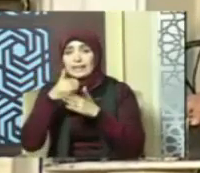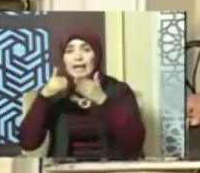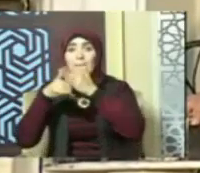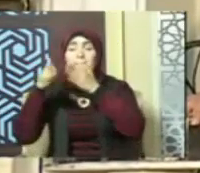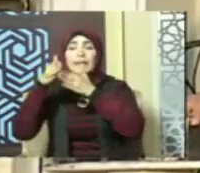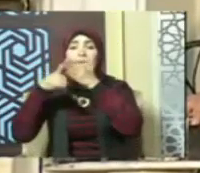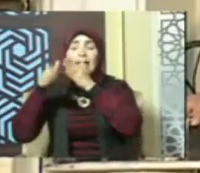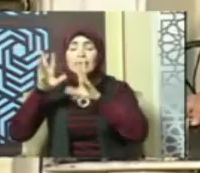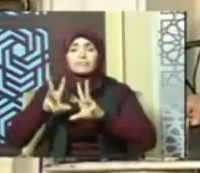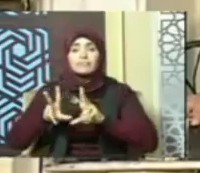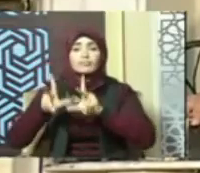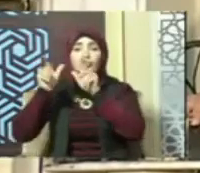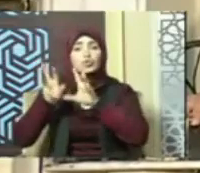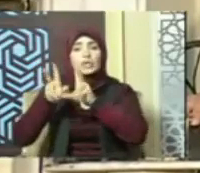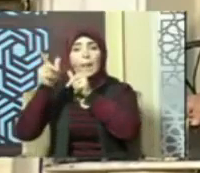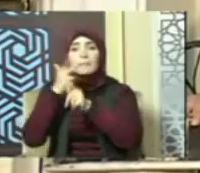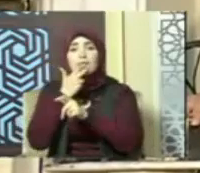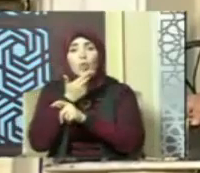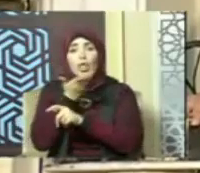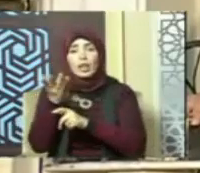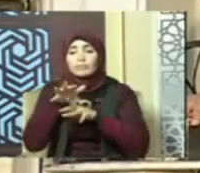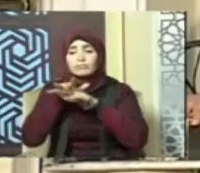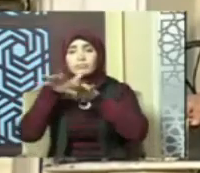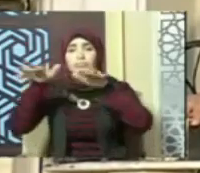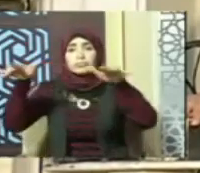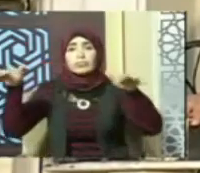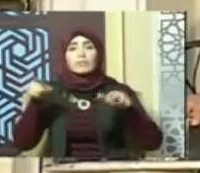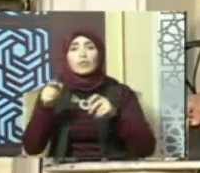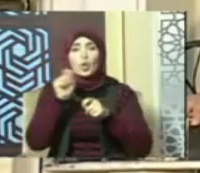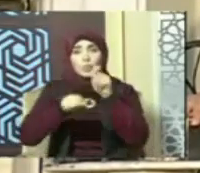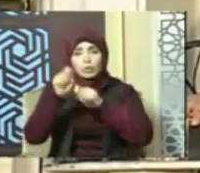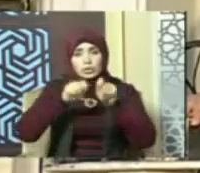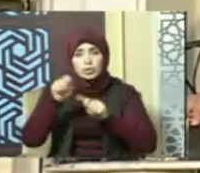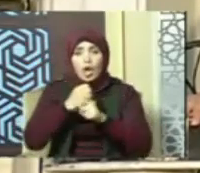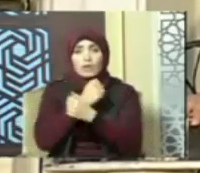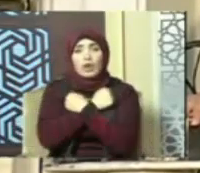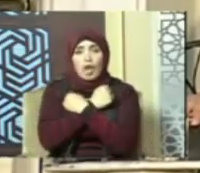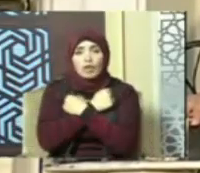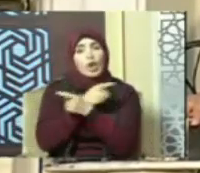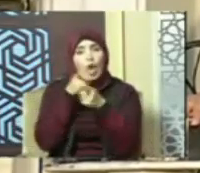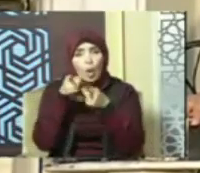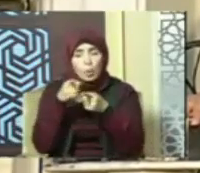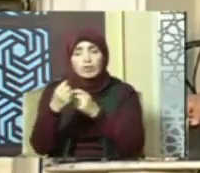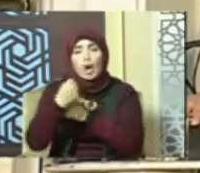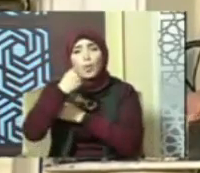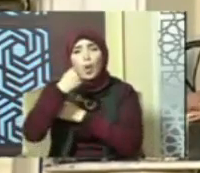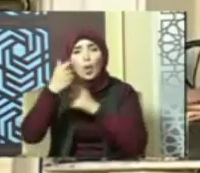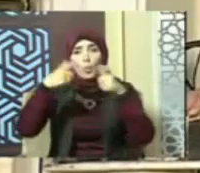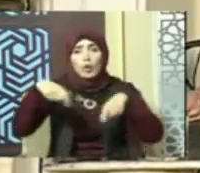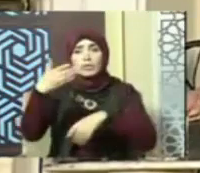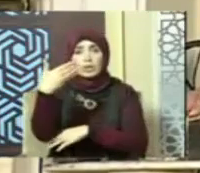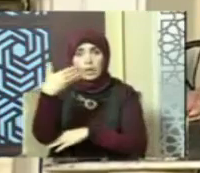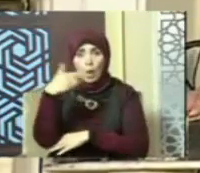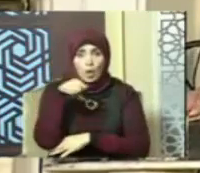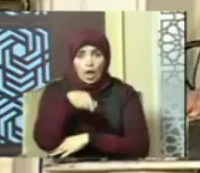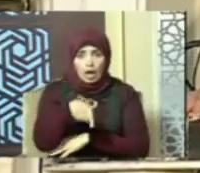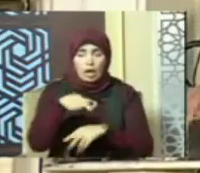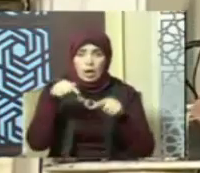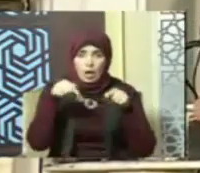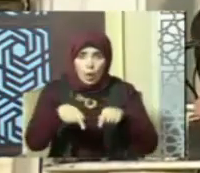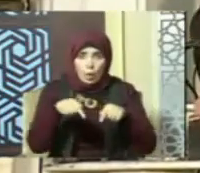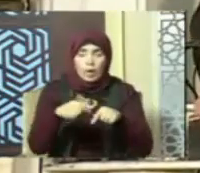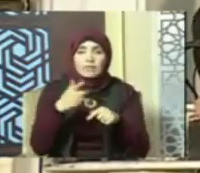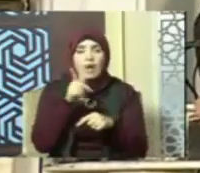البناء والتعمير وعمارة الكون وصناعة الحضارة وقوة الدولة يأخذك إلى